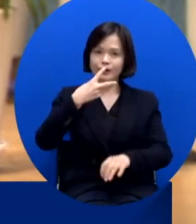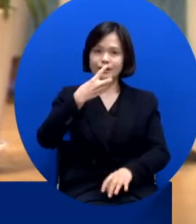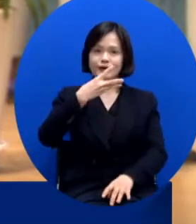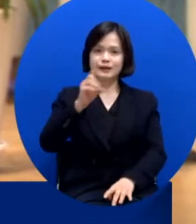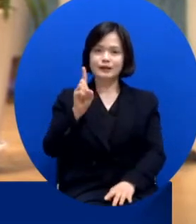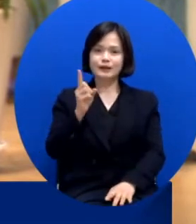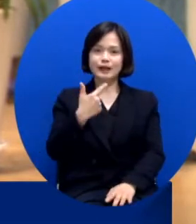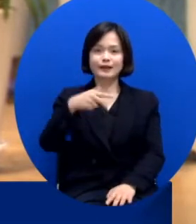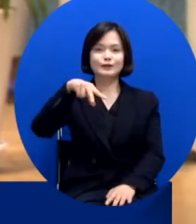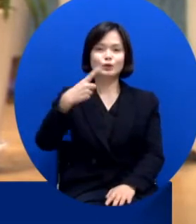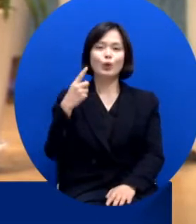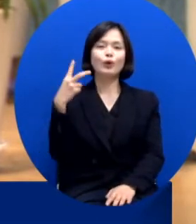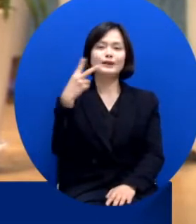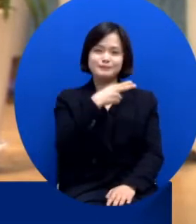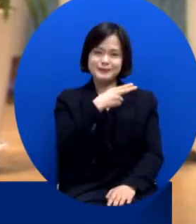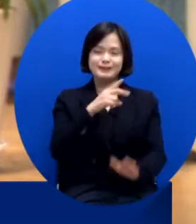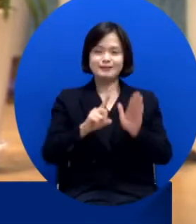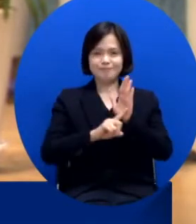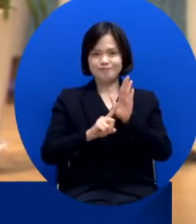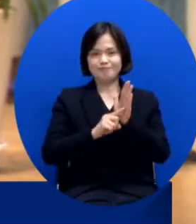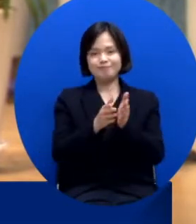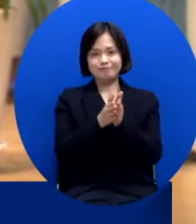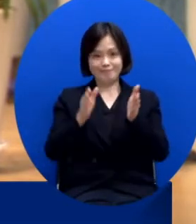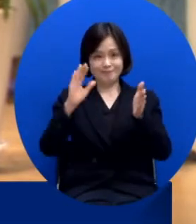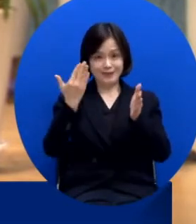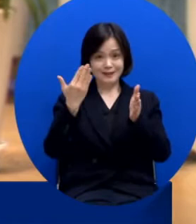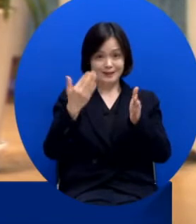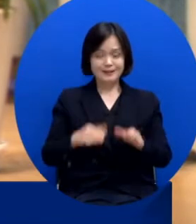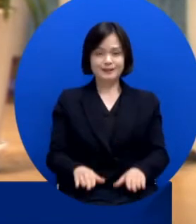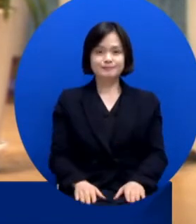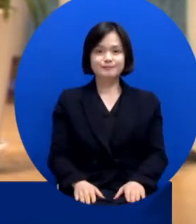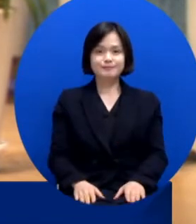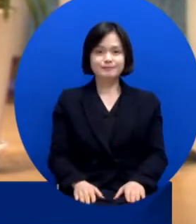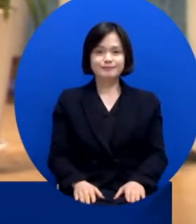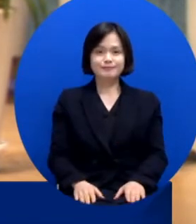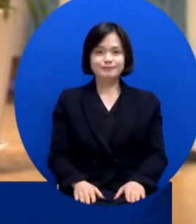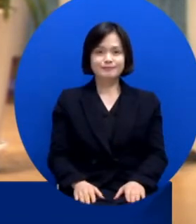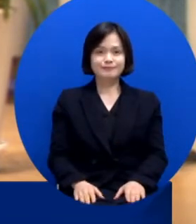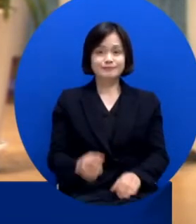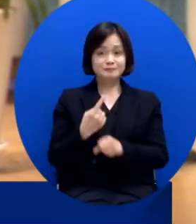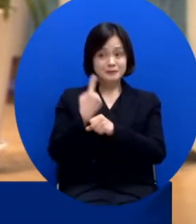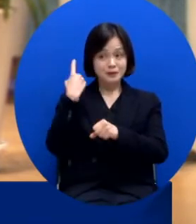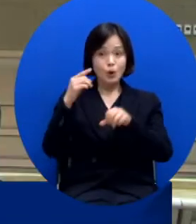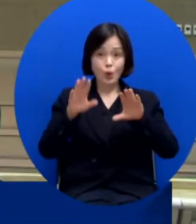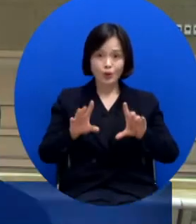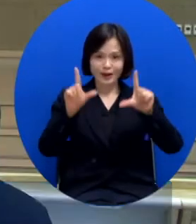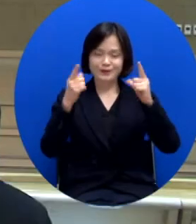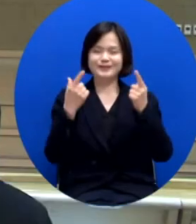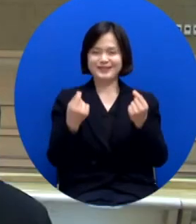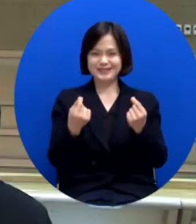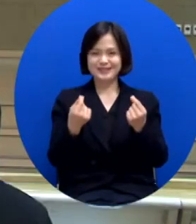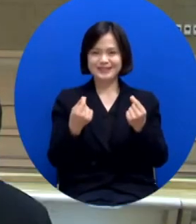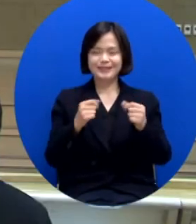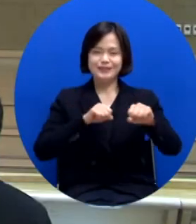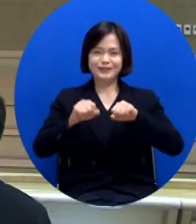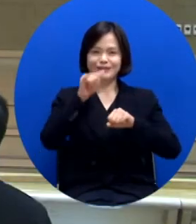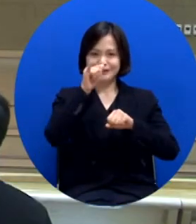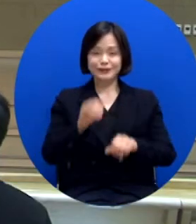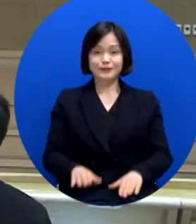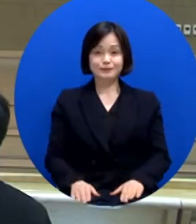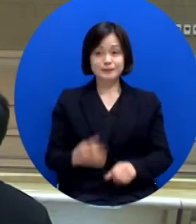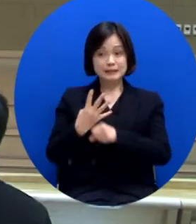되었고요. 작년에 이어서 올해도 탄소 금식을 진행을 하게 됩니다. 4년째